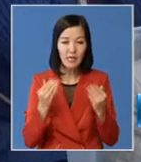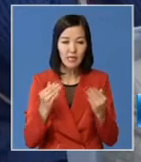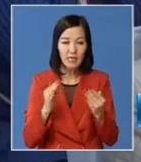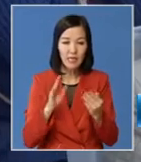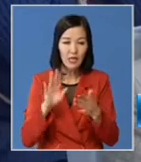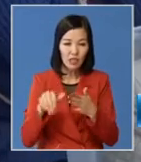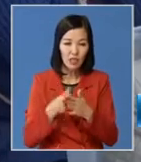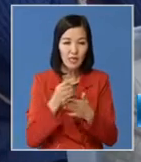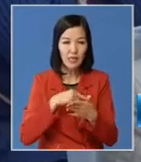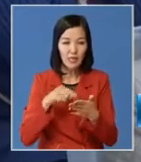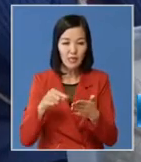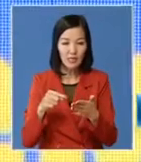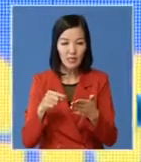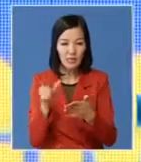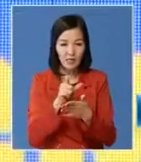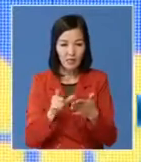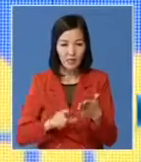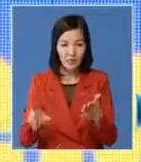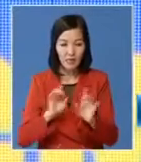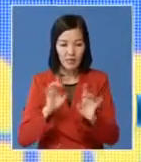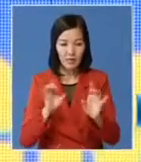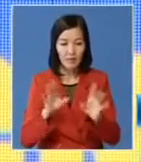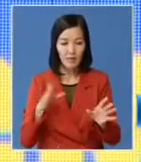көрген тың туындыларын оқып берді.